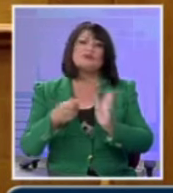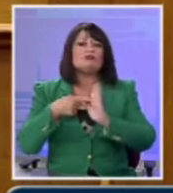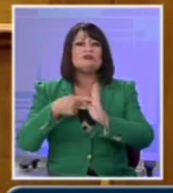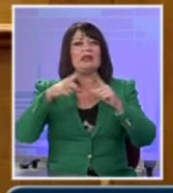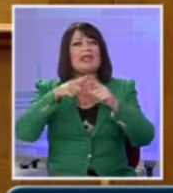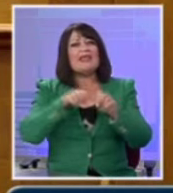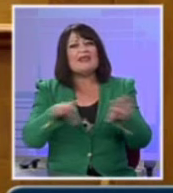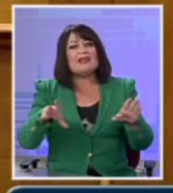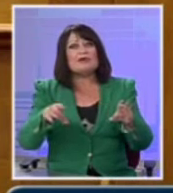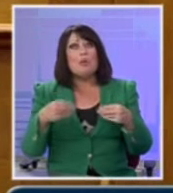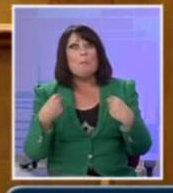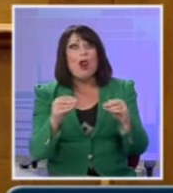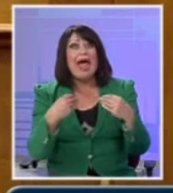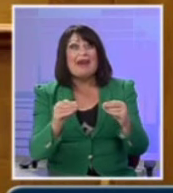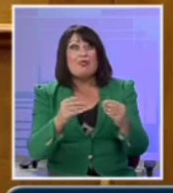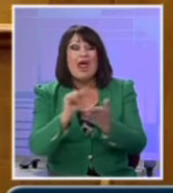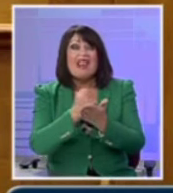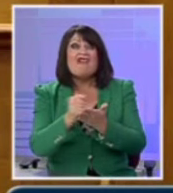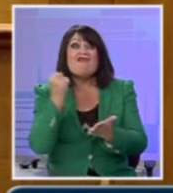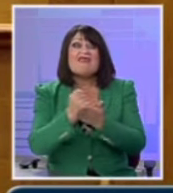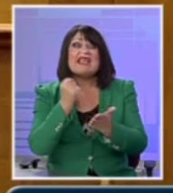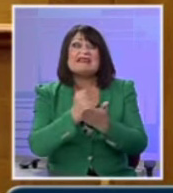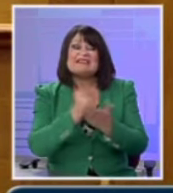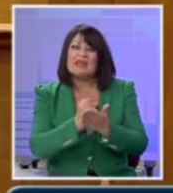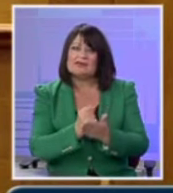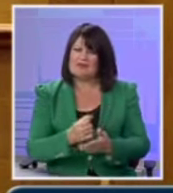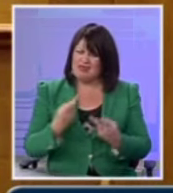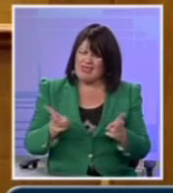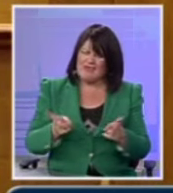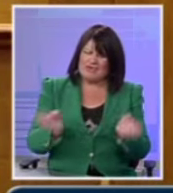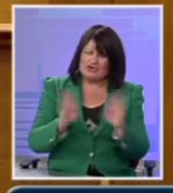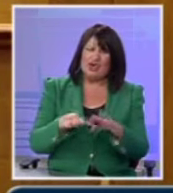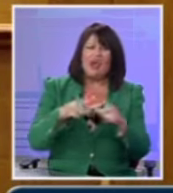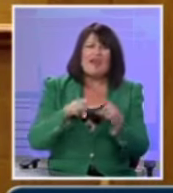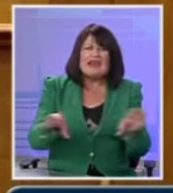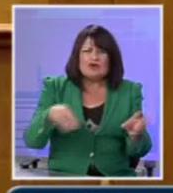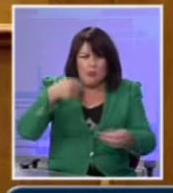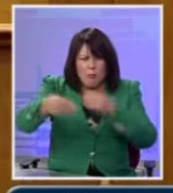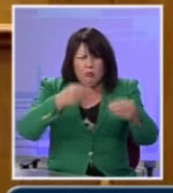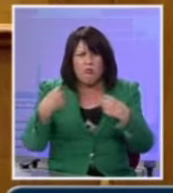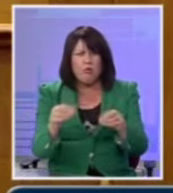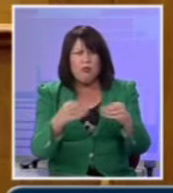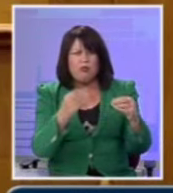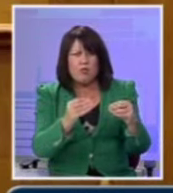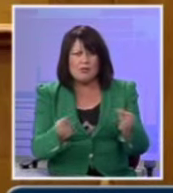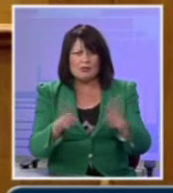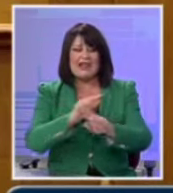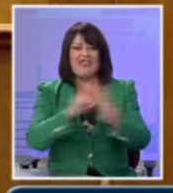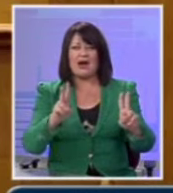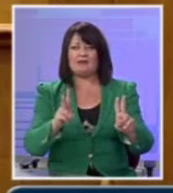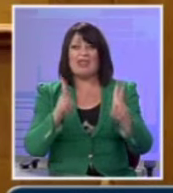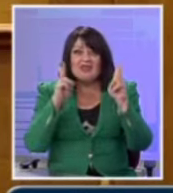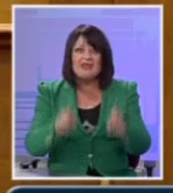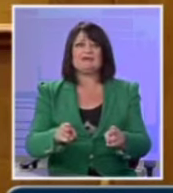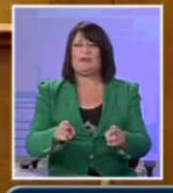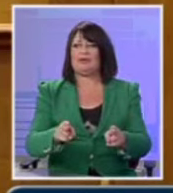πώλησης βίζας. Δεν θα αφήσω εγώ να μου κουκουλώσουν τα δίκτυα που πουλάγανε βίζες για να είμαι σαφής. Και